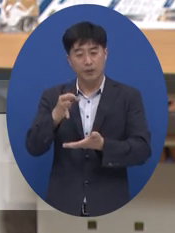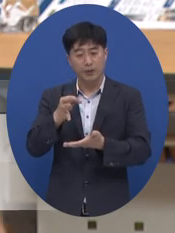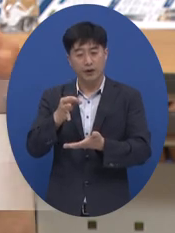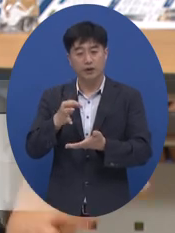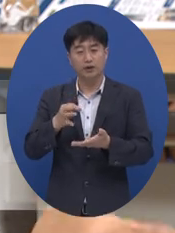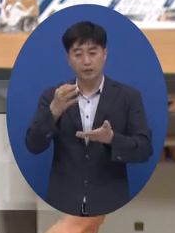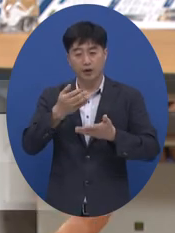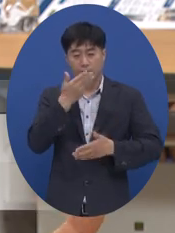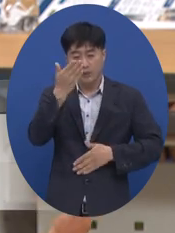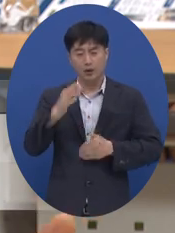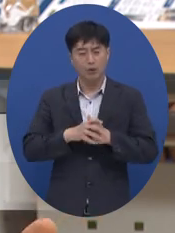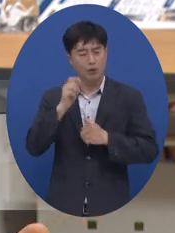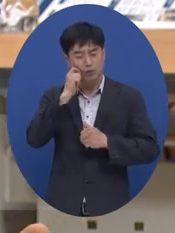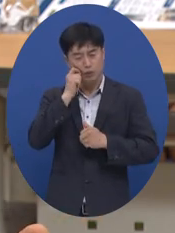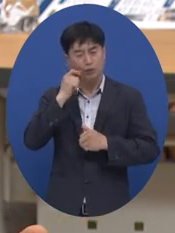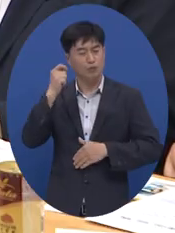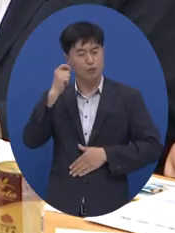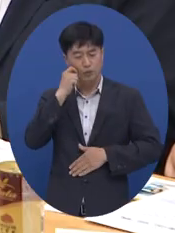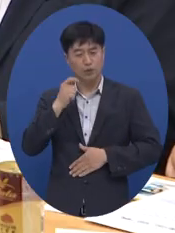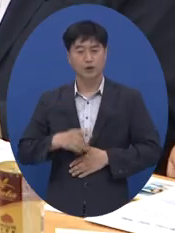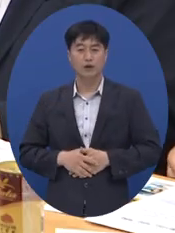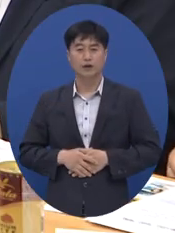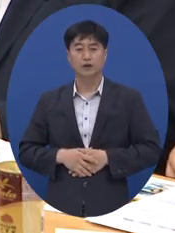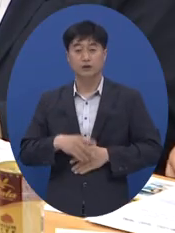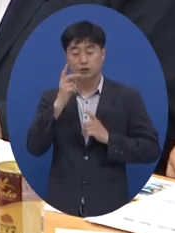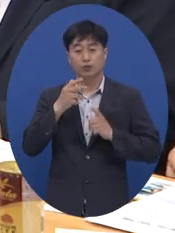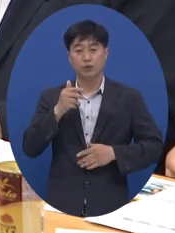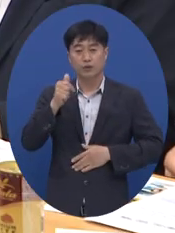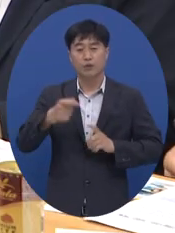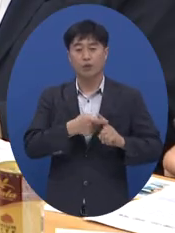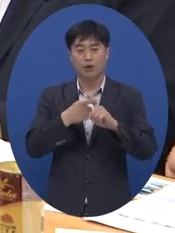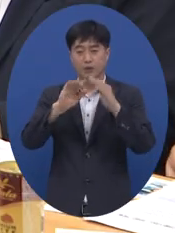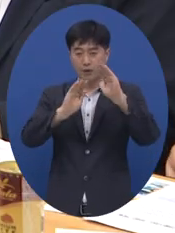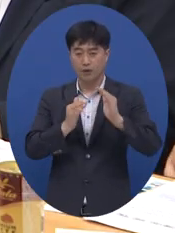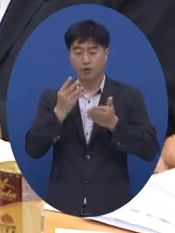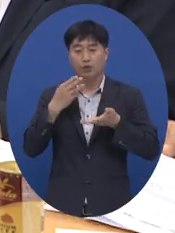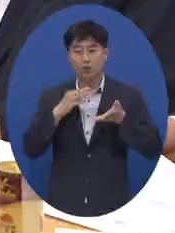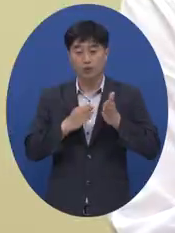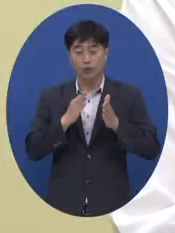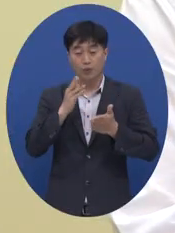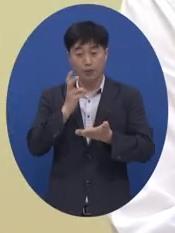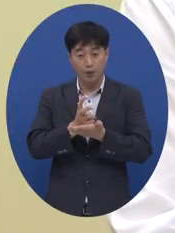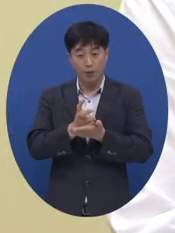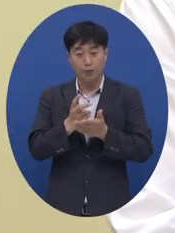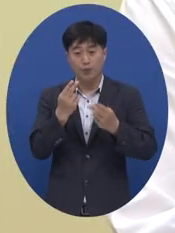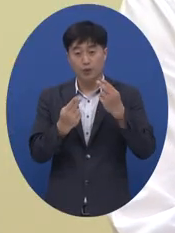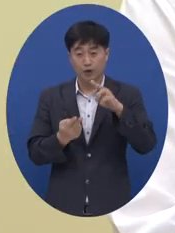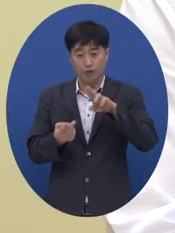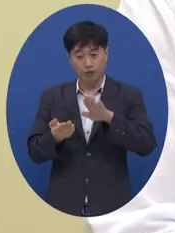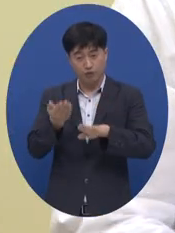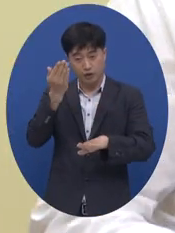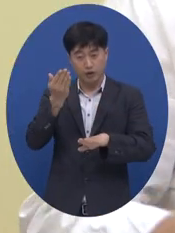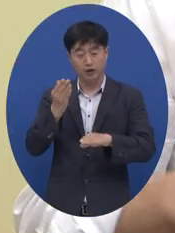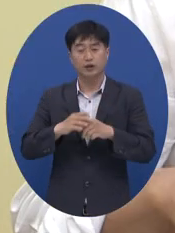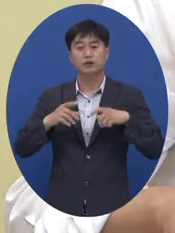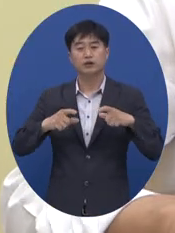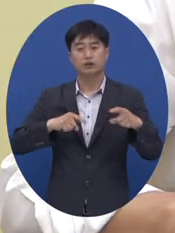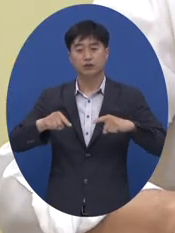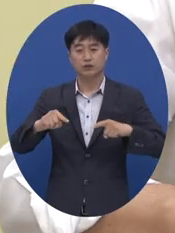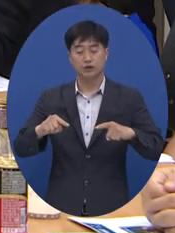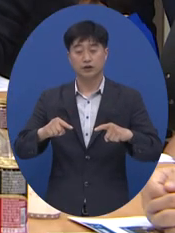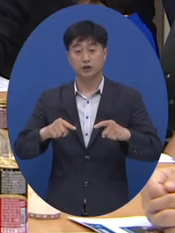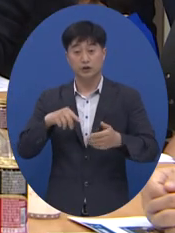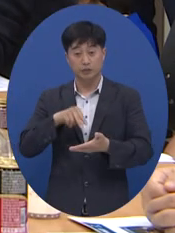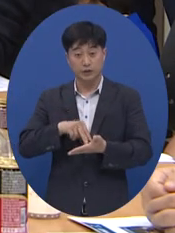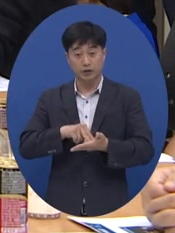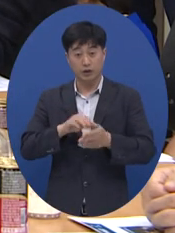그 어려운 사람들이 더 못 받고 있거든요. 이 지사는 관련 사안은 경기도 조례보다 더 상위법으로 알고 있다며 혹시 지자체